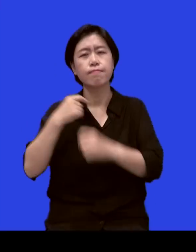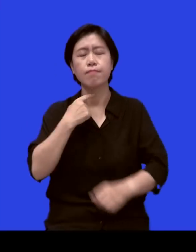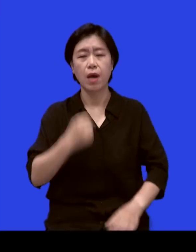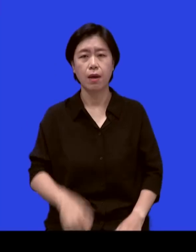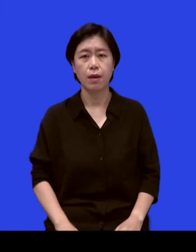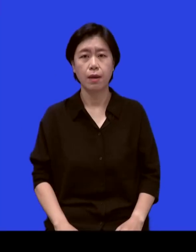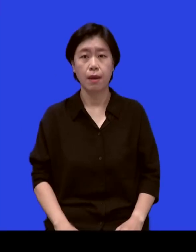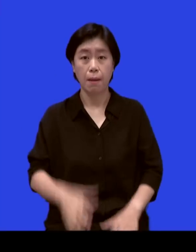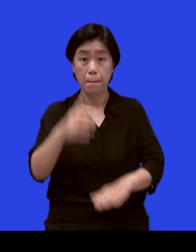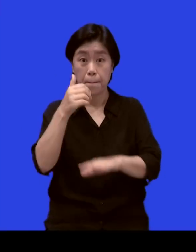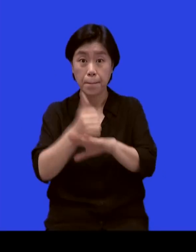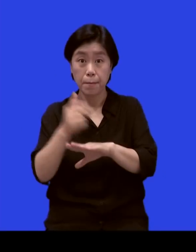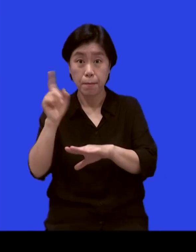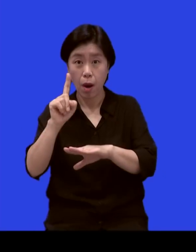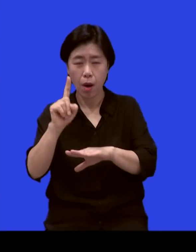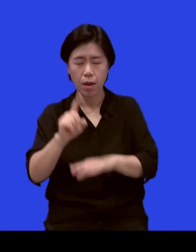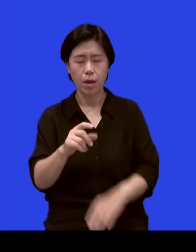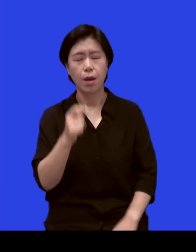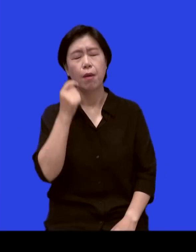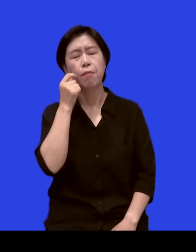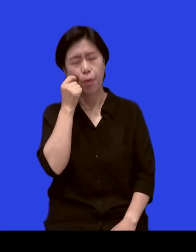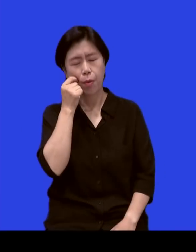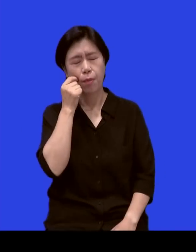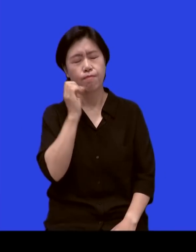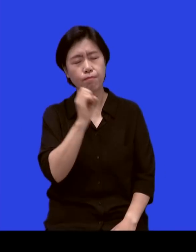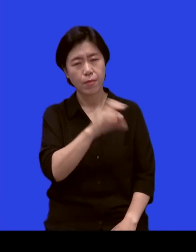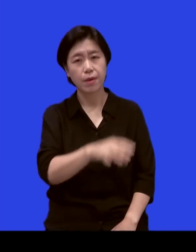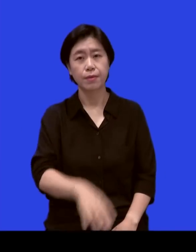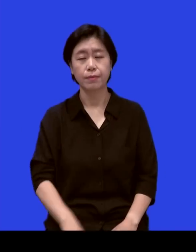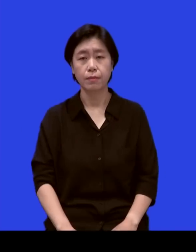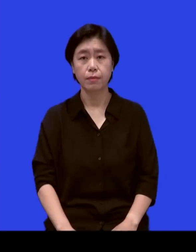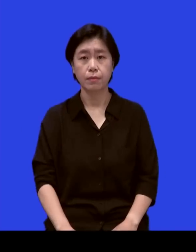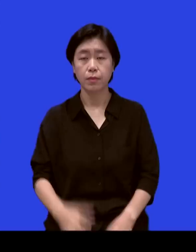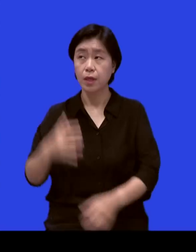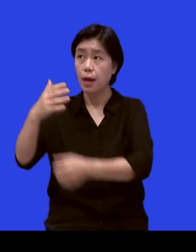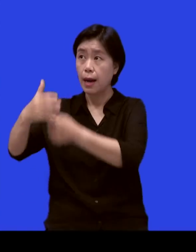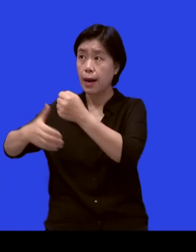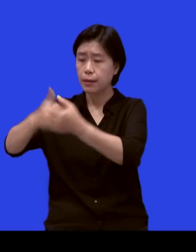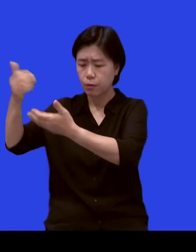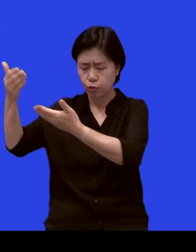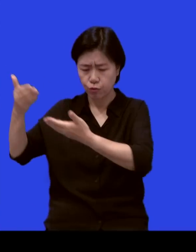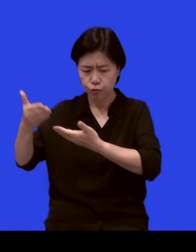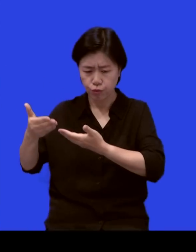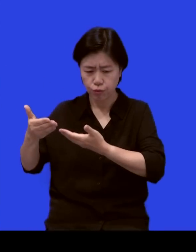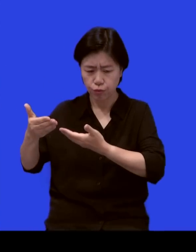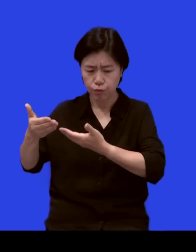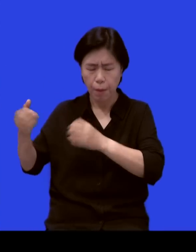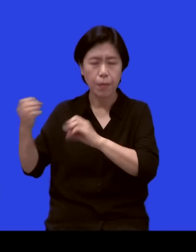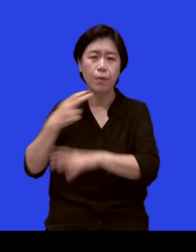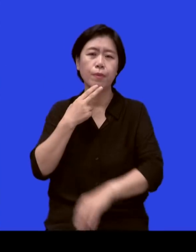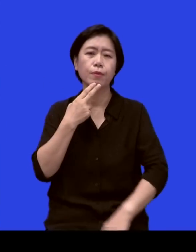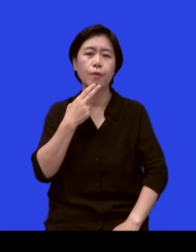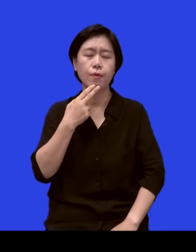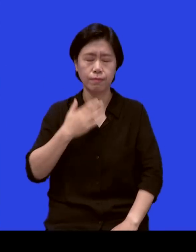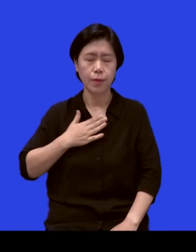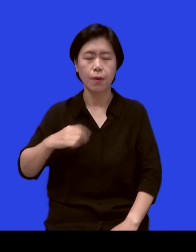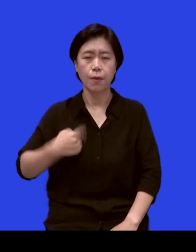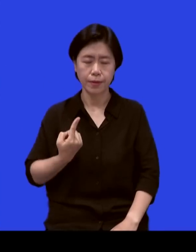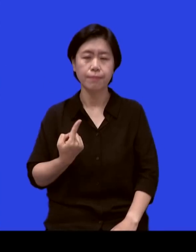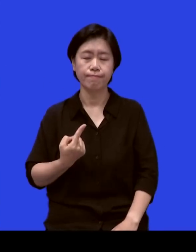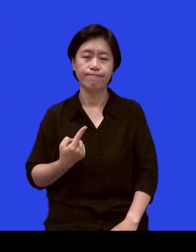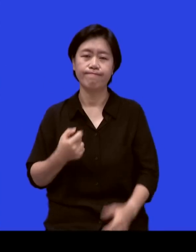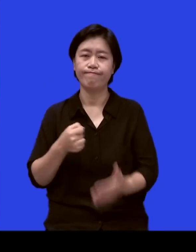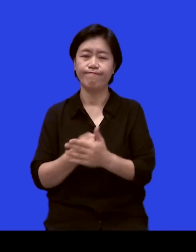못한다. 그냥 결론을 그냥 제가 낸 거죠. 하나님이 주신 감동 이런 건 없었어요. 그냥 제가 냈어요. 그냥 그냥